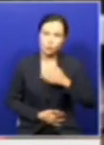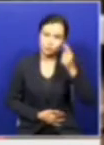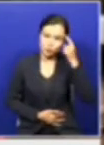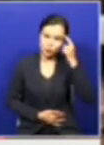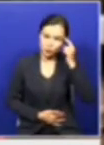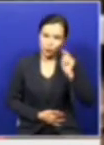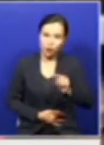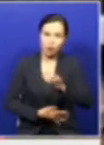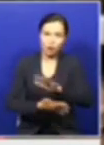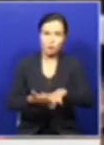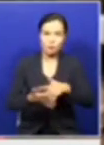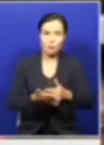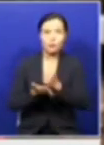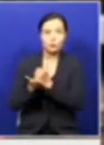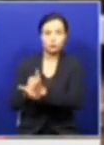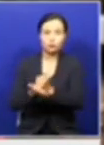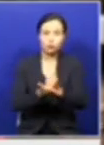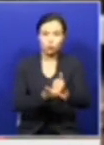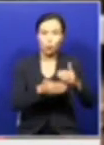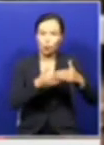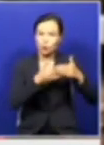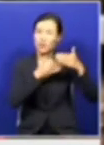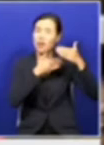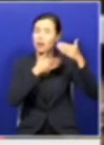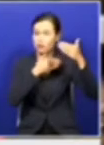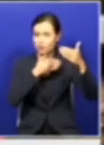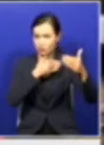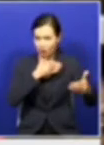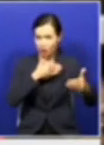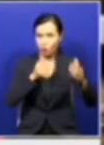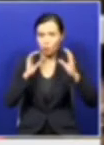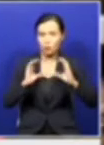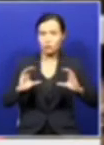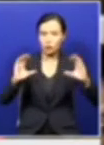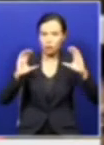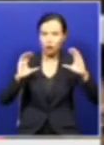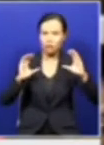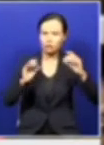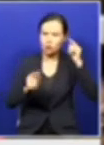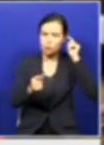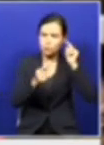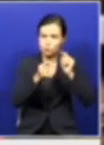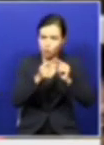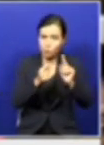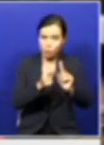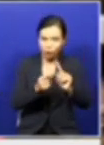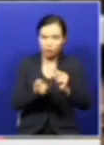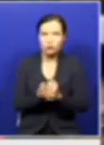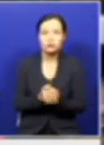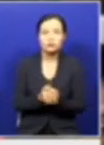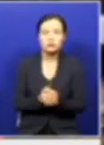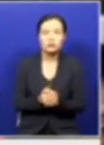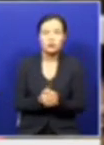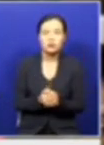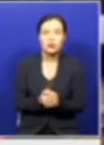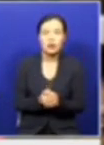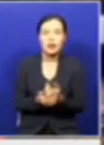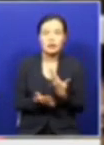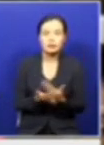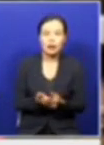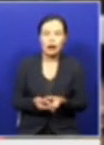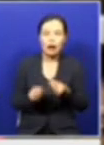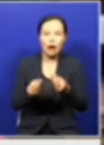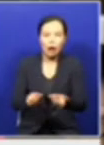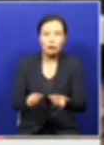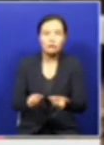เป็นมาตรการเยียวยาในระยะยาวที่รัฐบาลเองไม่ต้องมุ่งเน้นในเรื่องของการที่จะมอบเงินเพียงอย่